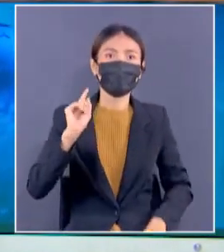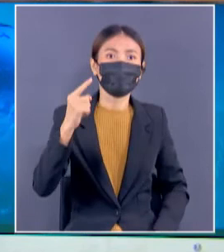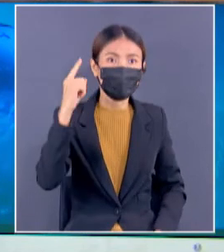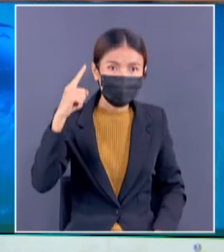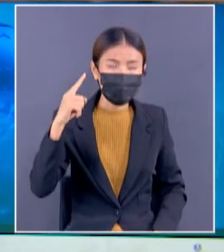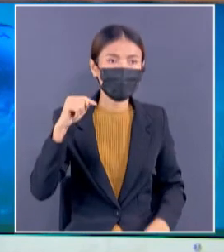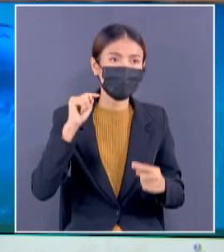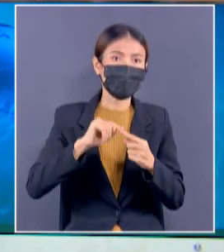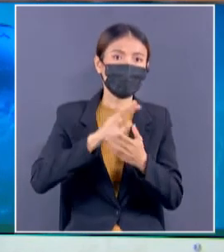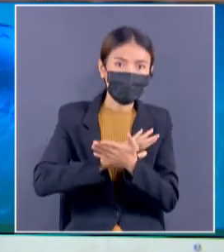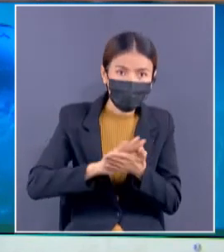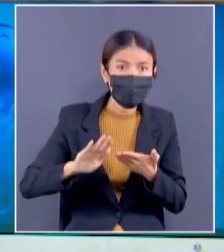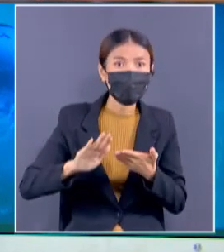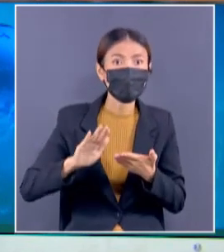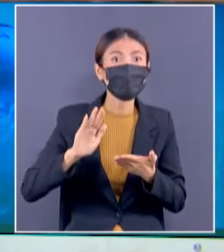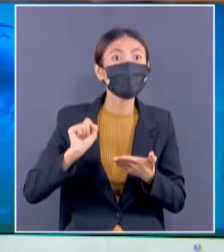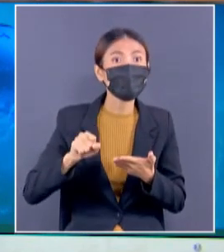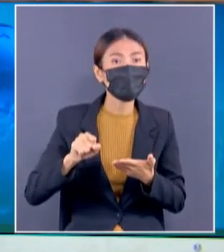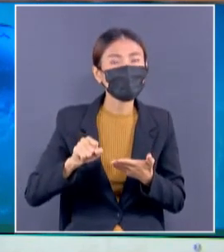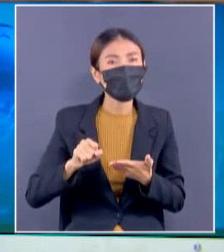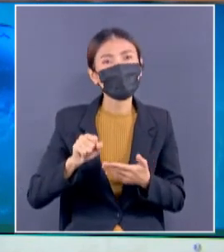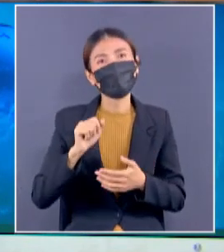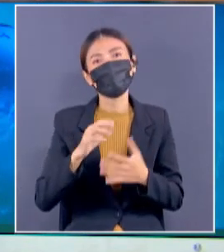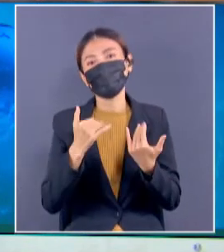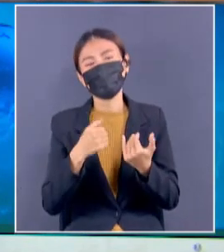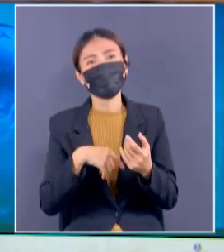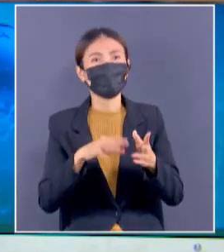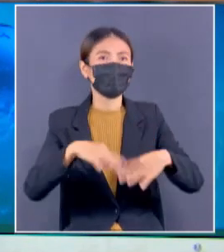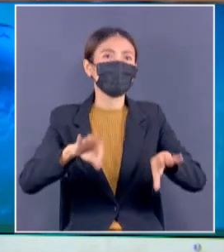ร้อยแล้วก็เขาเรียกว่าเป็นไปตามกฎระเบียบ